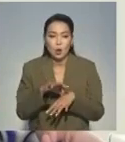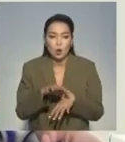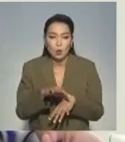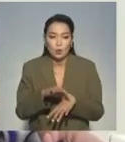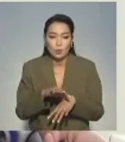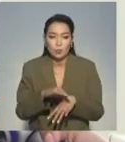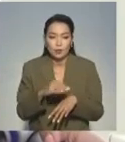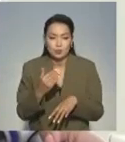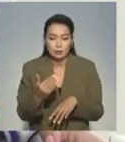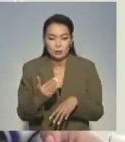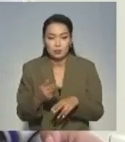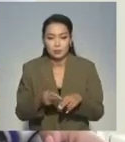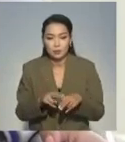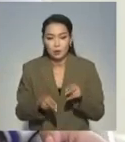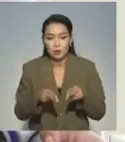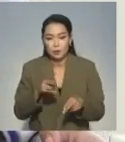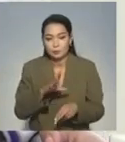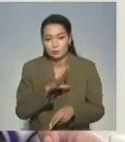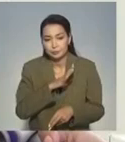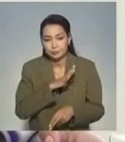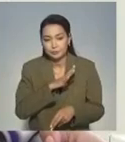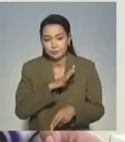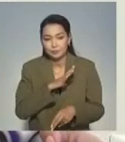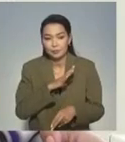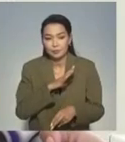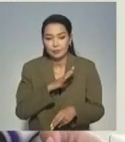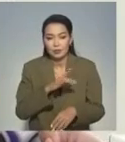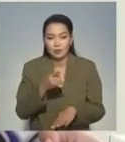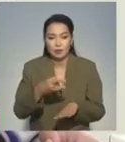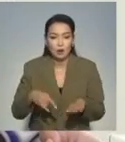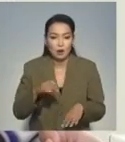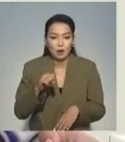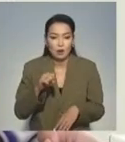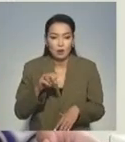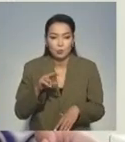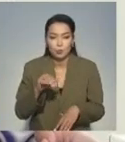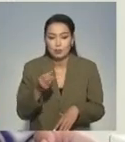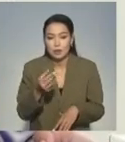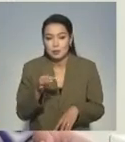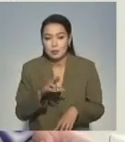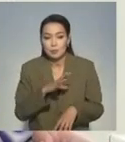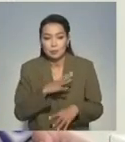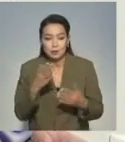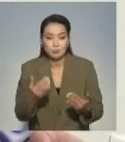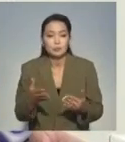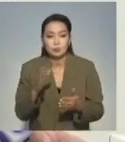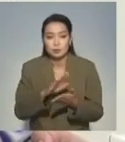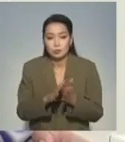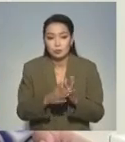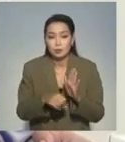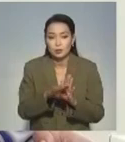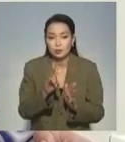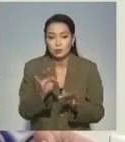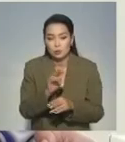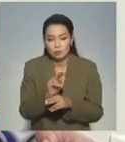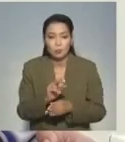терісіне ота жасалды пластика. Қазіргі кезде әлде де науқастың жағдайы жақсарумен, бірақ емін